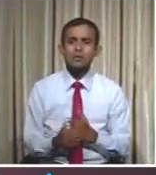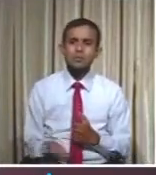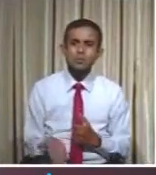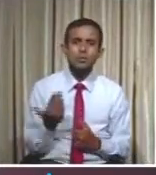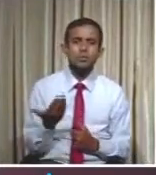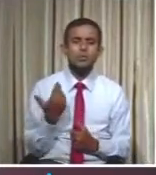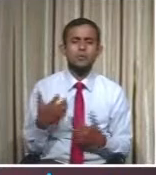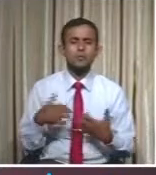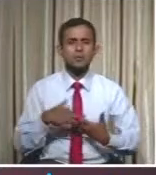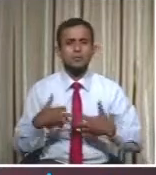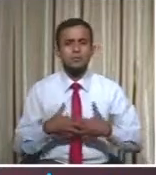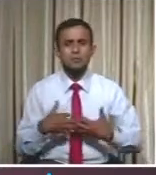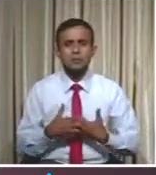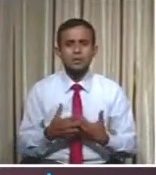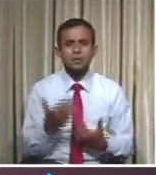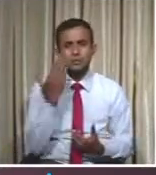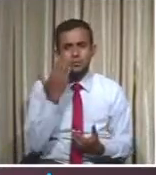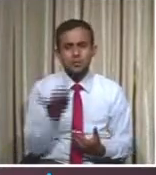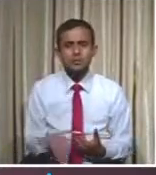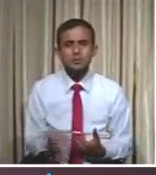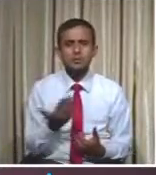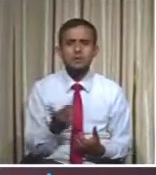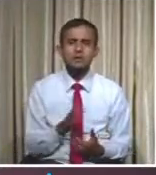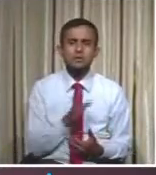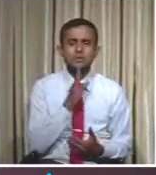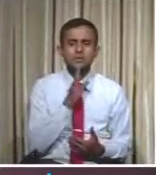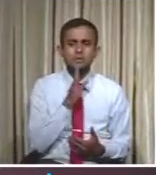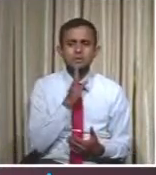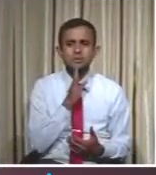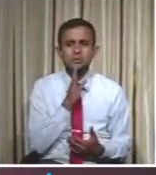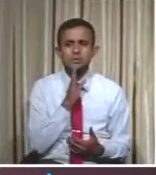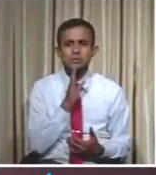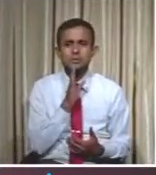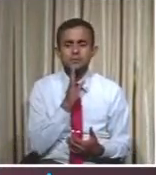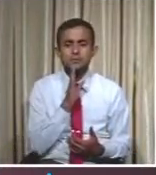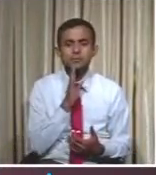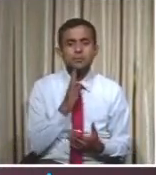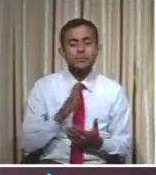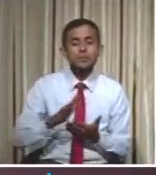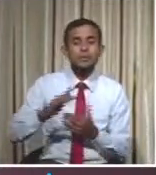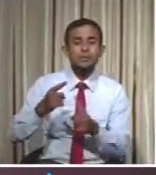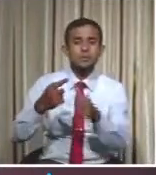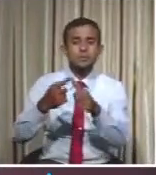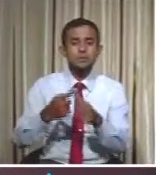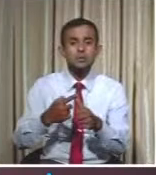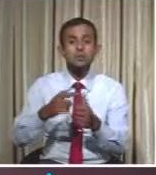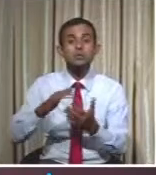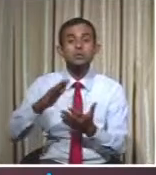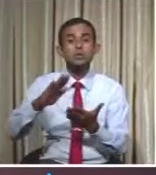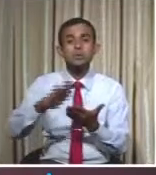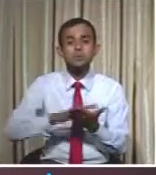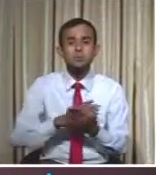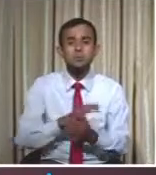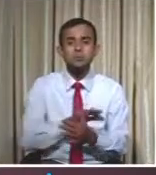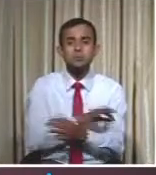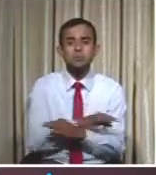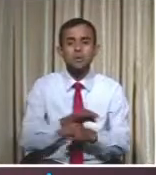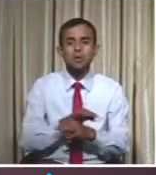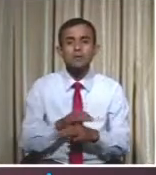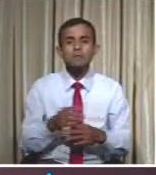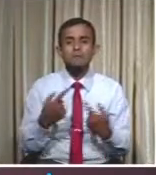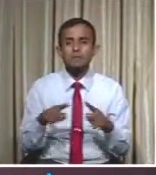මෙවැනි අර්බුද වලට මුණ දෙනකොට සාමාන්‍යයෙන් ප්‍රතිචාර දක්වන ක්‍රමවලත් අපිට පේනවා යම්කිසි